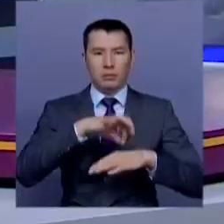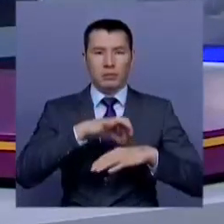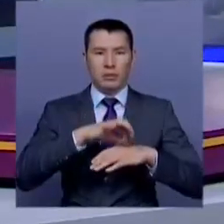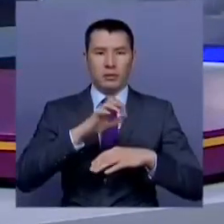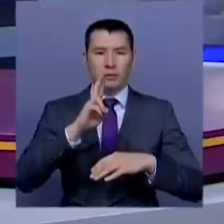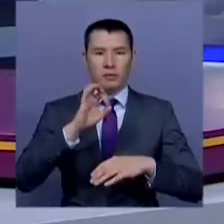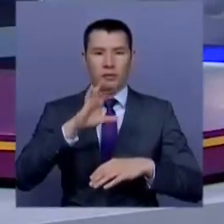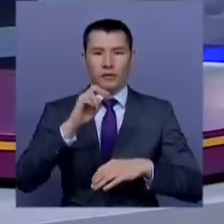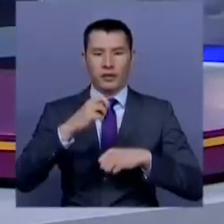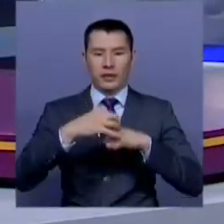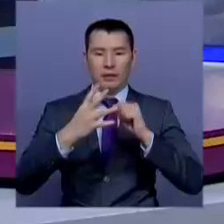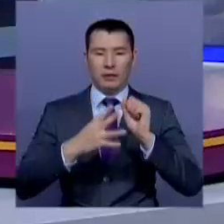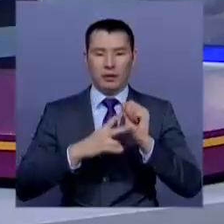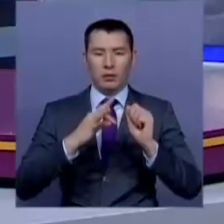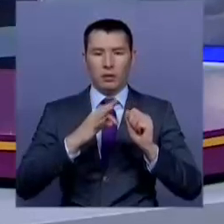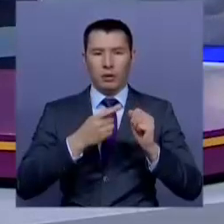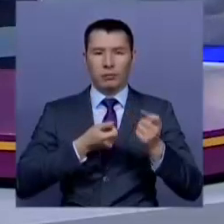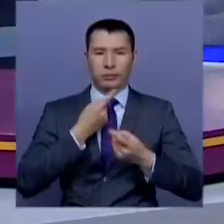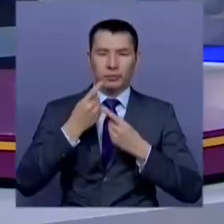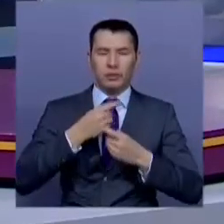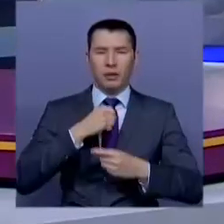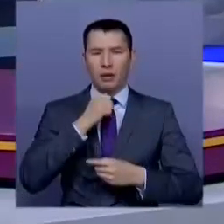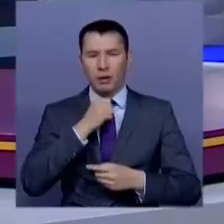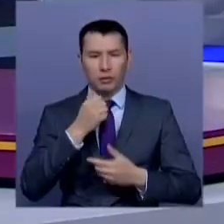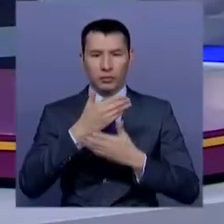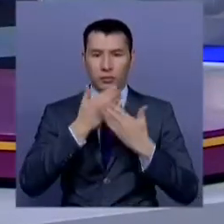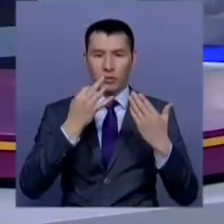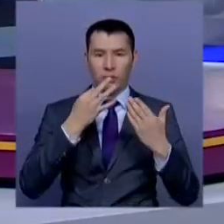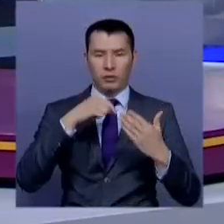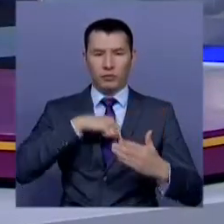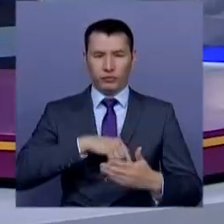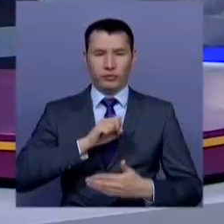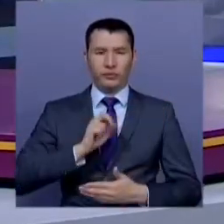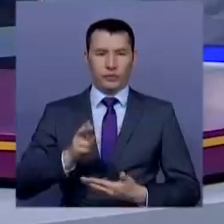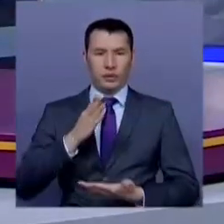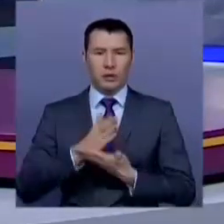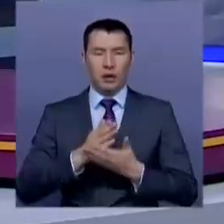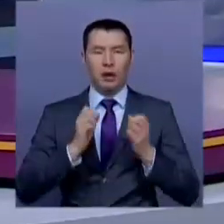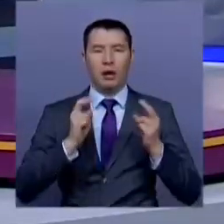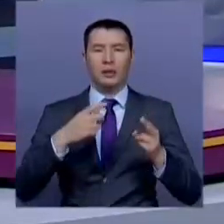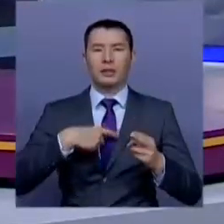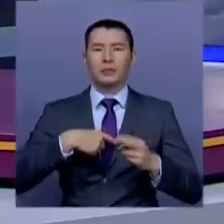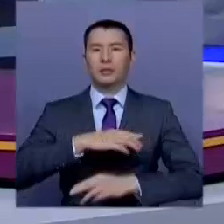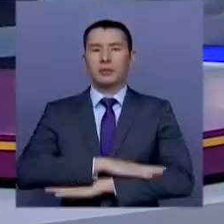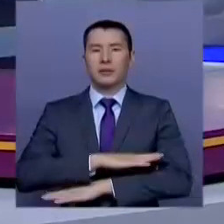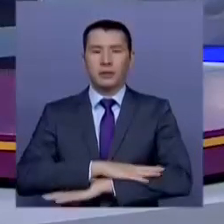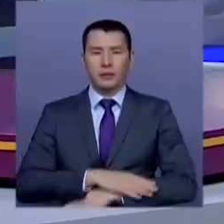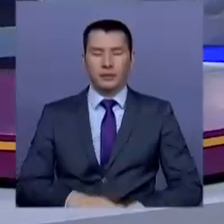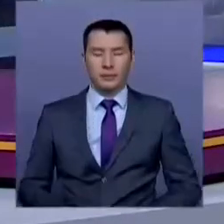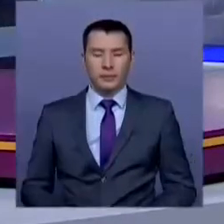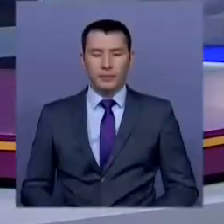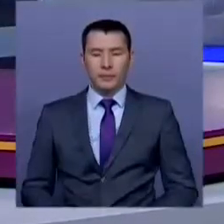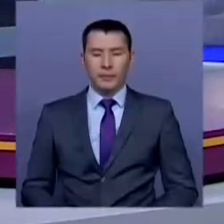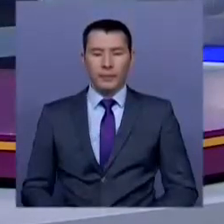Но это никак не проявляется. Обо всем детально и с учетом рекомендаций главного казахстанского инфекциониста расскажет наш столичный